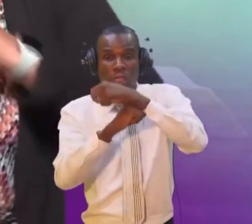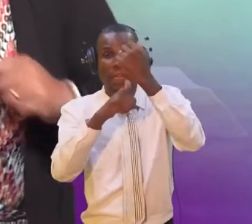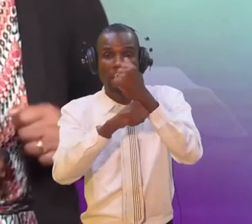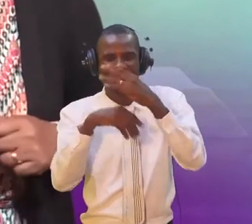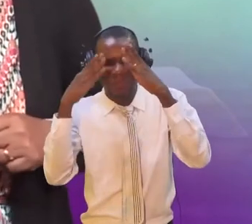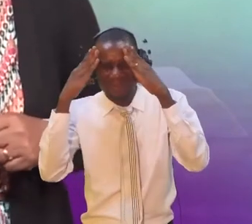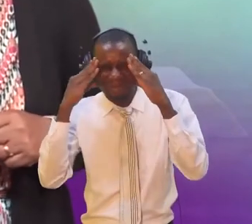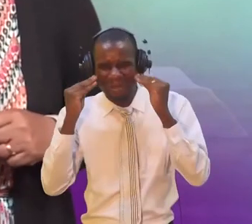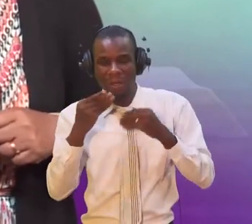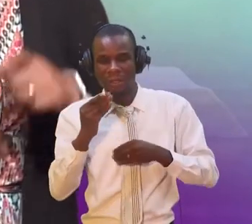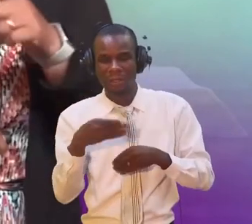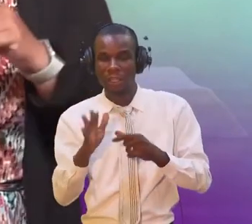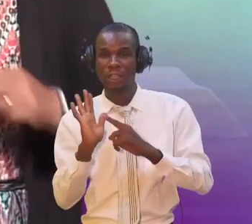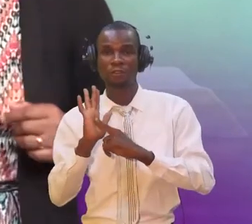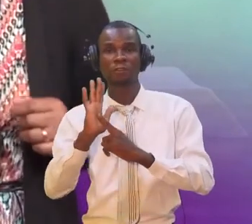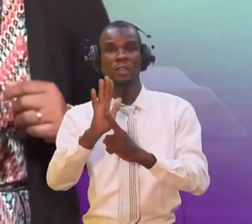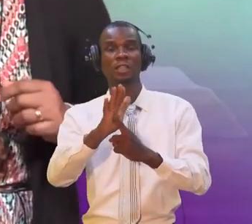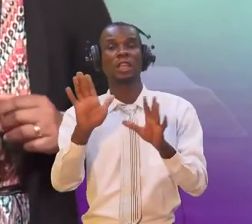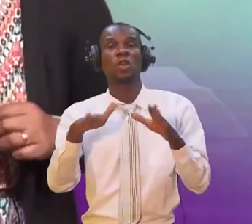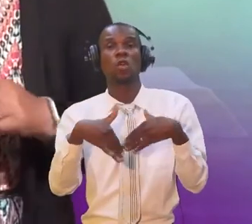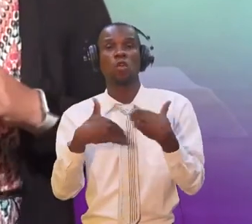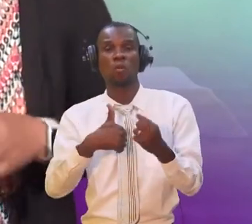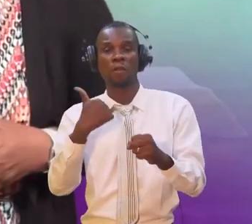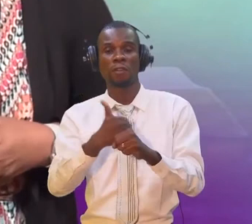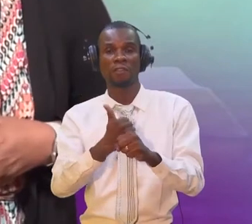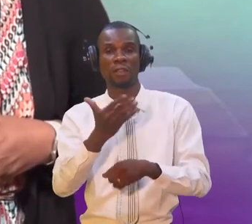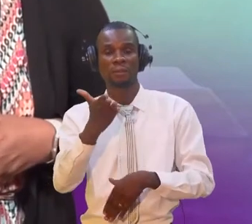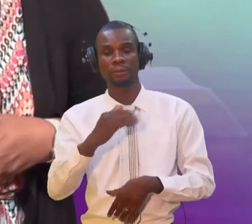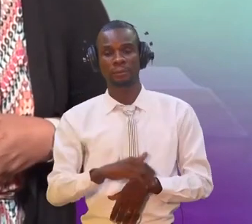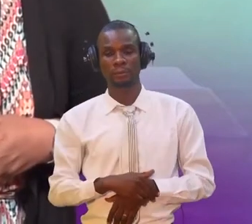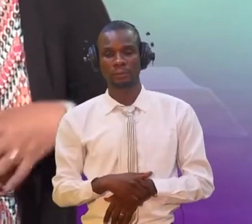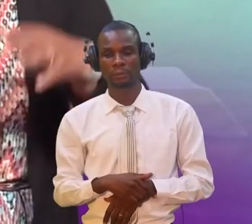Wawezaje kusaidia rafiki ambaye amevunjika moyo kiasi hiki?